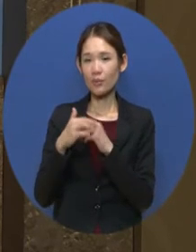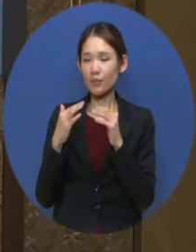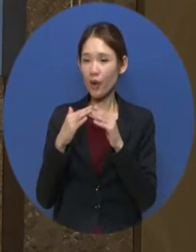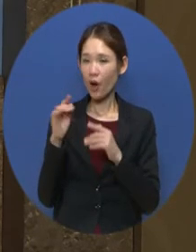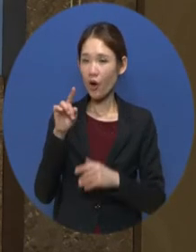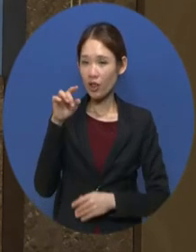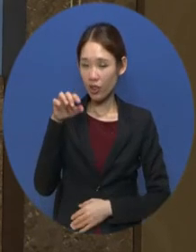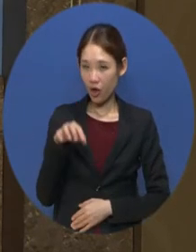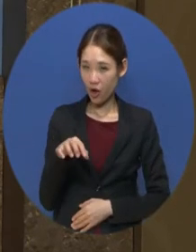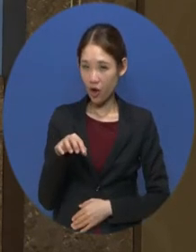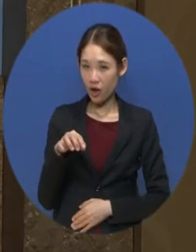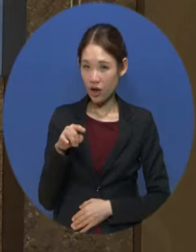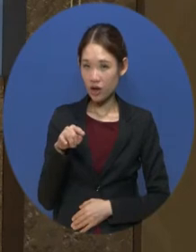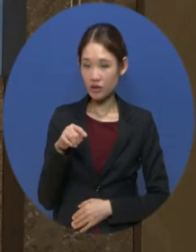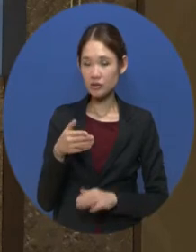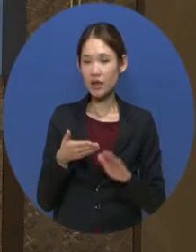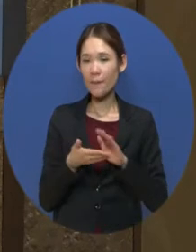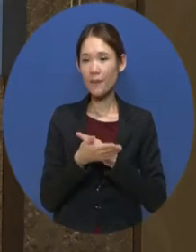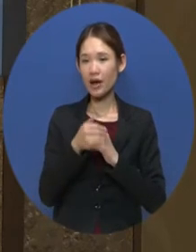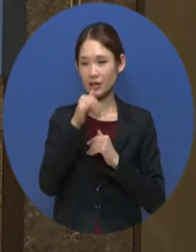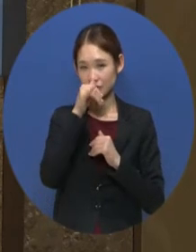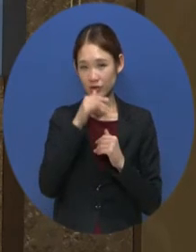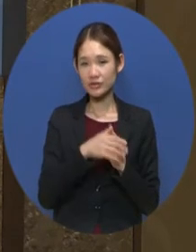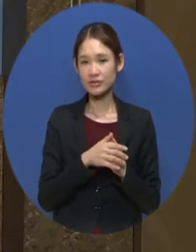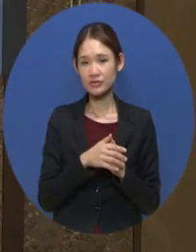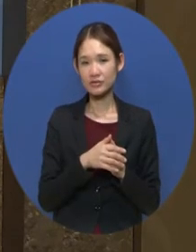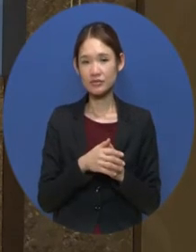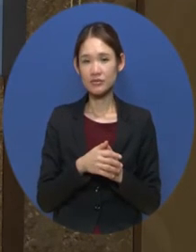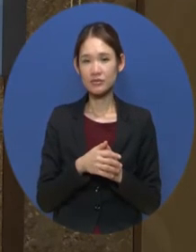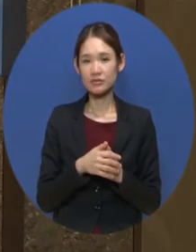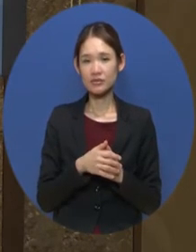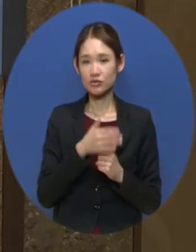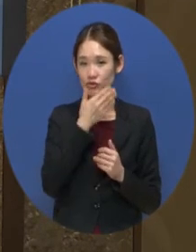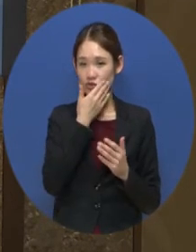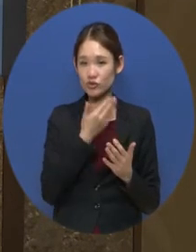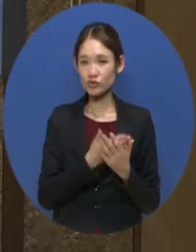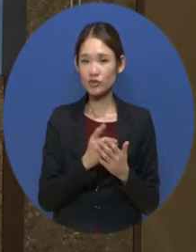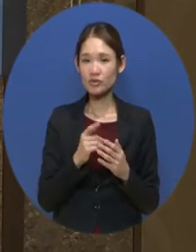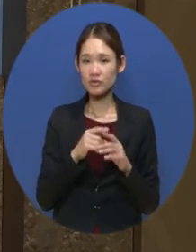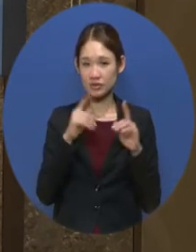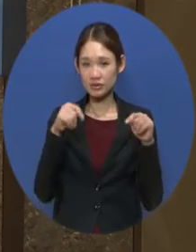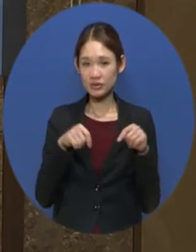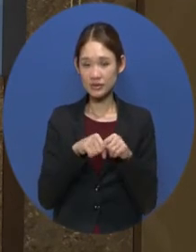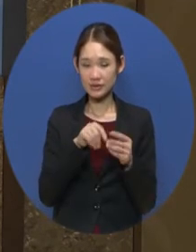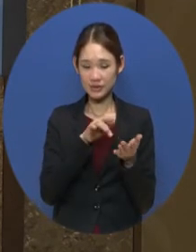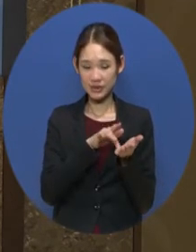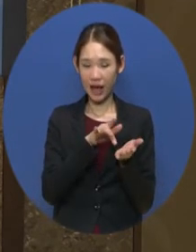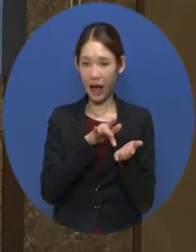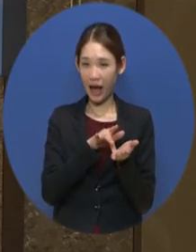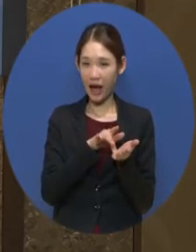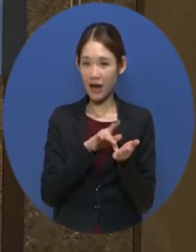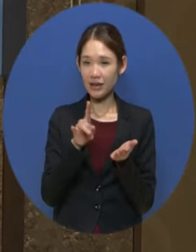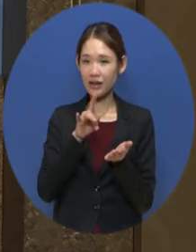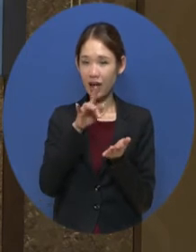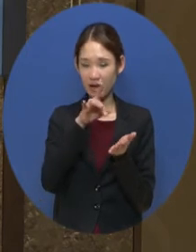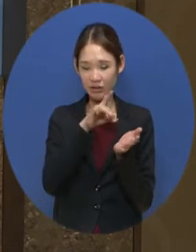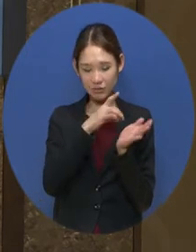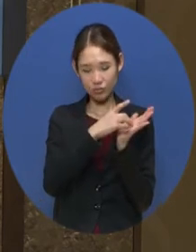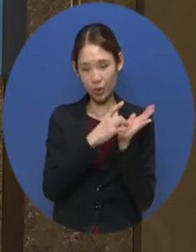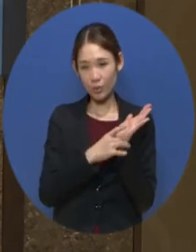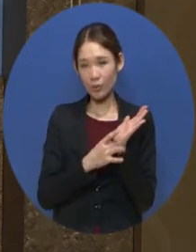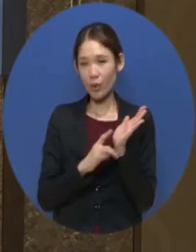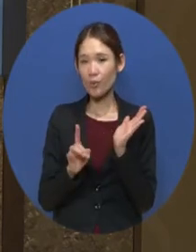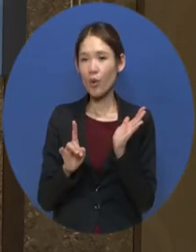어떤 그 병원에서 처방이 됐는지 또 중요한 거는 이 처방전에 있는 약들이 어떤 약들이 지어져